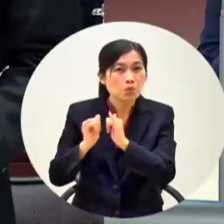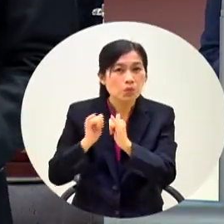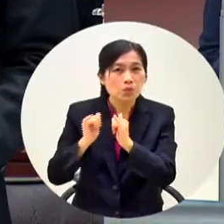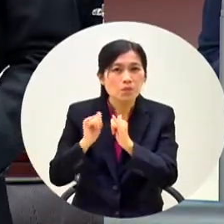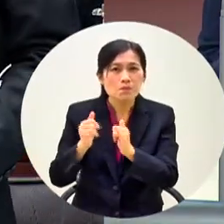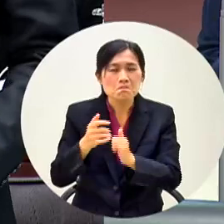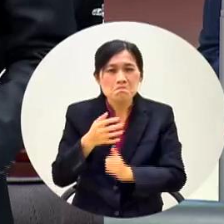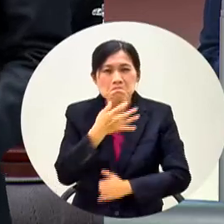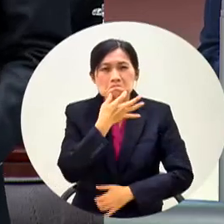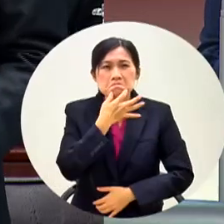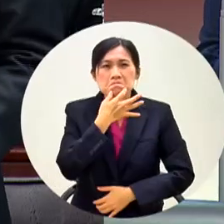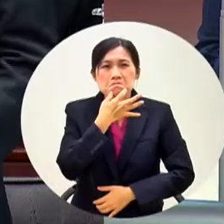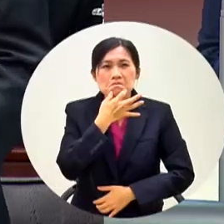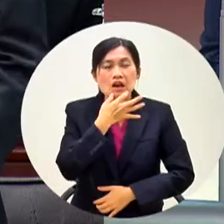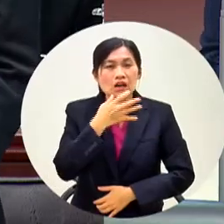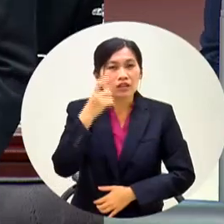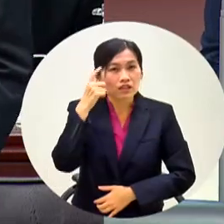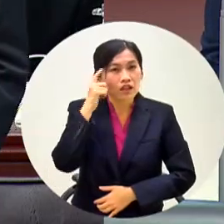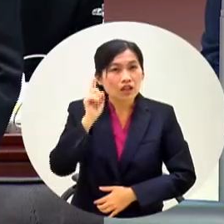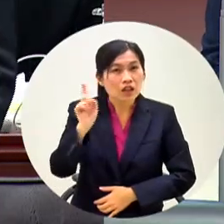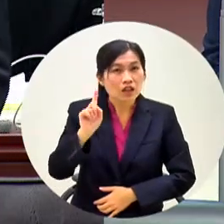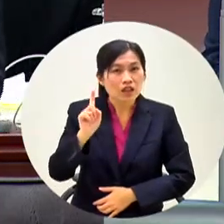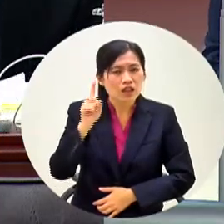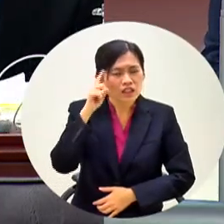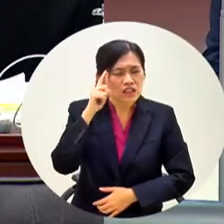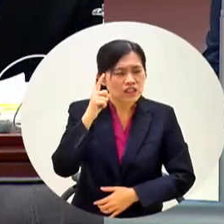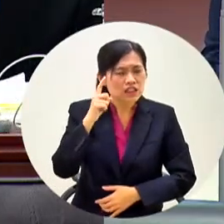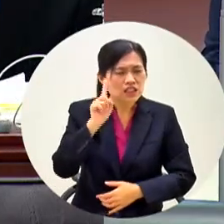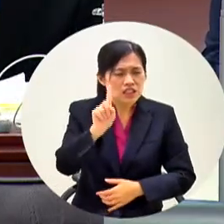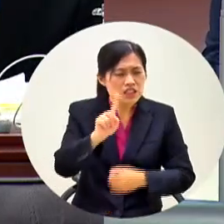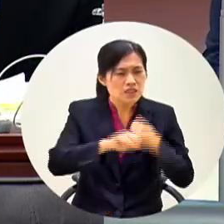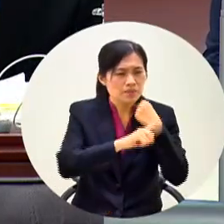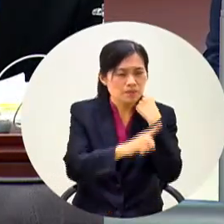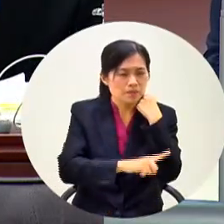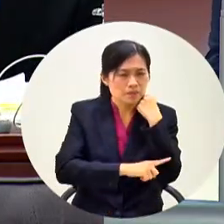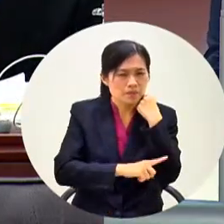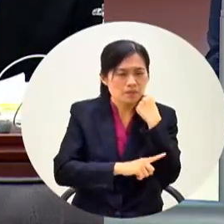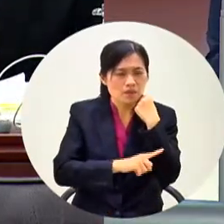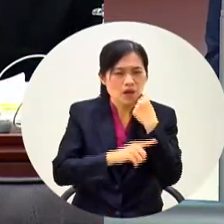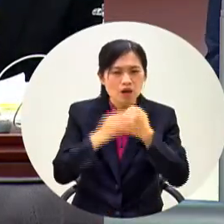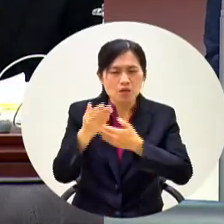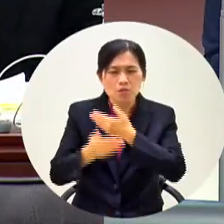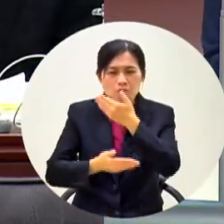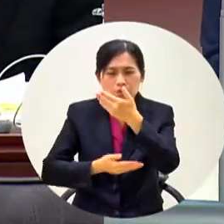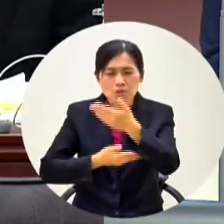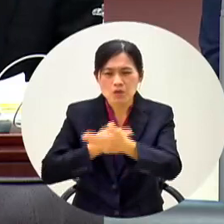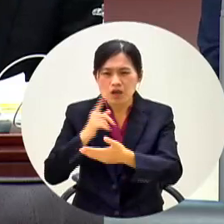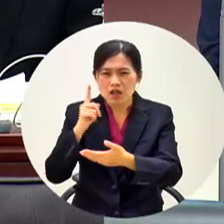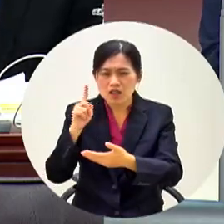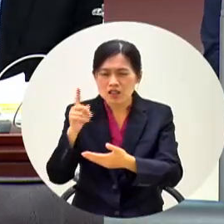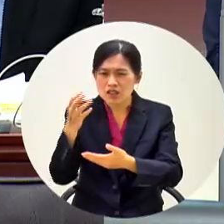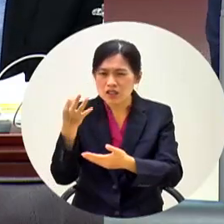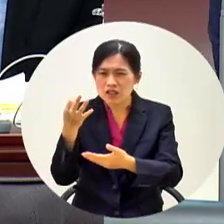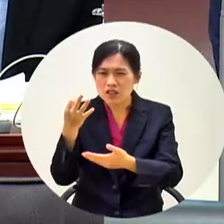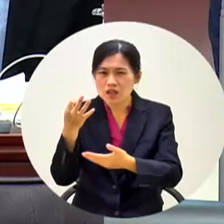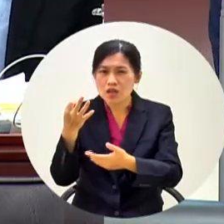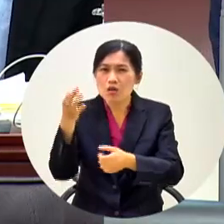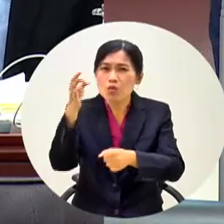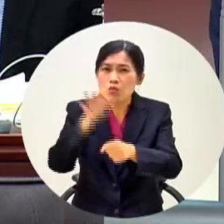那意思是不是所谓的一瓶换一瓶的部分还要再补差价？市长有这件事吗？